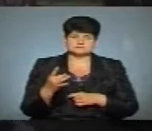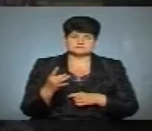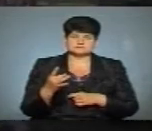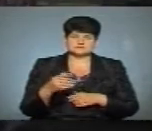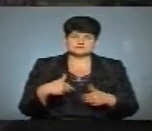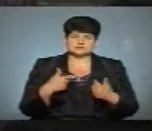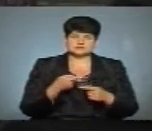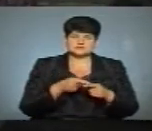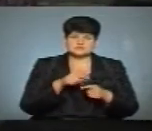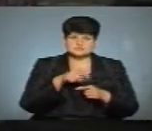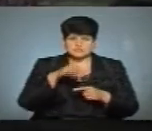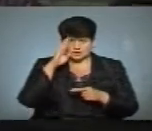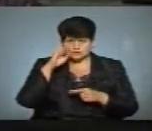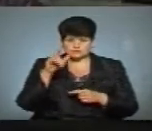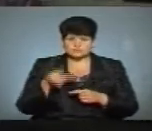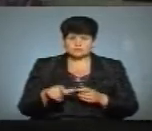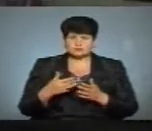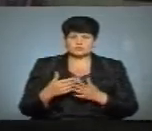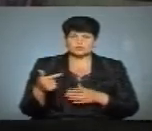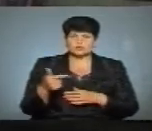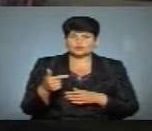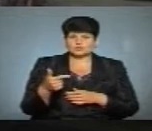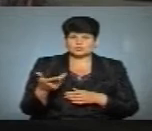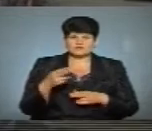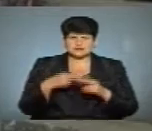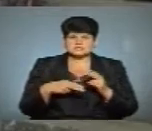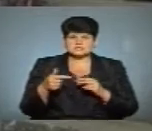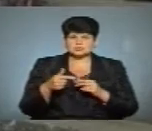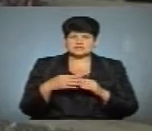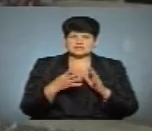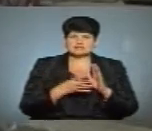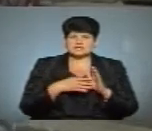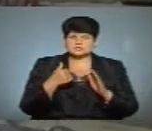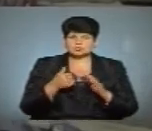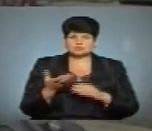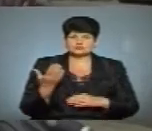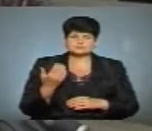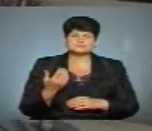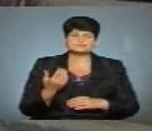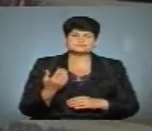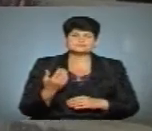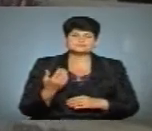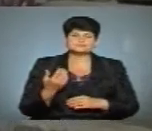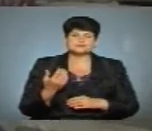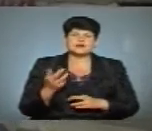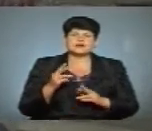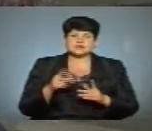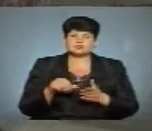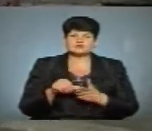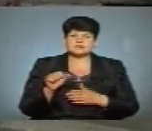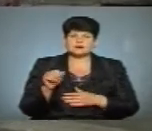Звернувся цей чоловік, по-моєму, в грудні, в кінці грудня 19-го року ще, як учасник